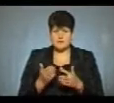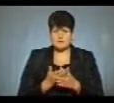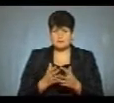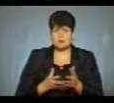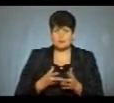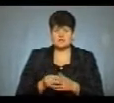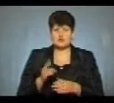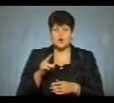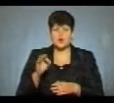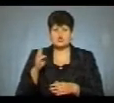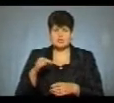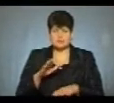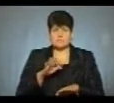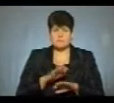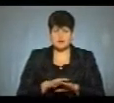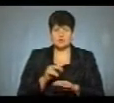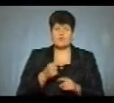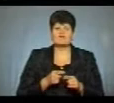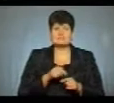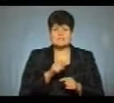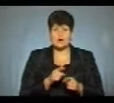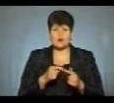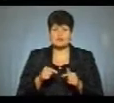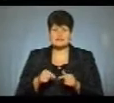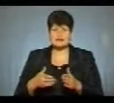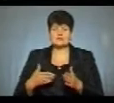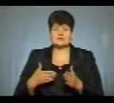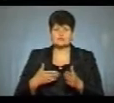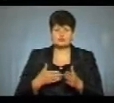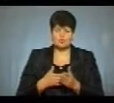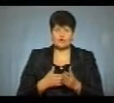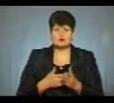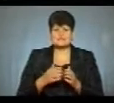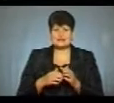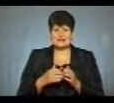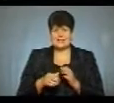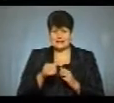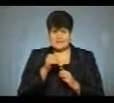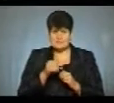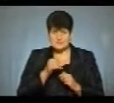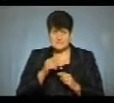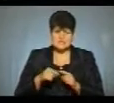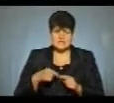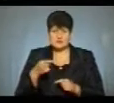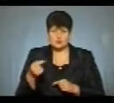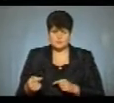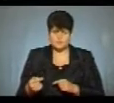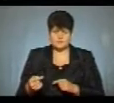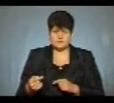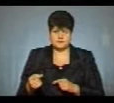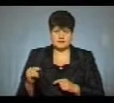оплачуватись Ощадбанком по цих організаціях до середини місяця наступного за звітним.